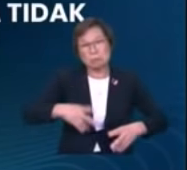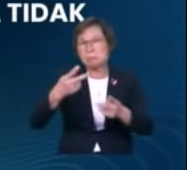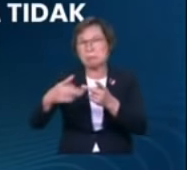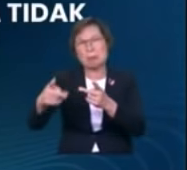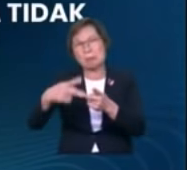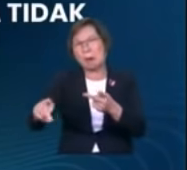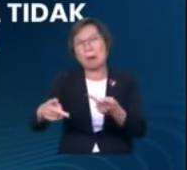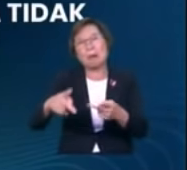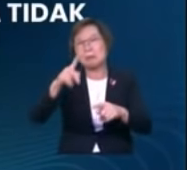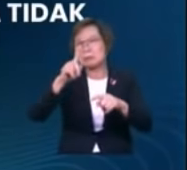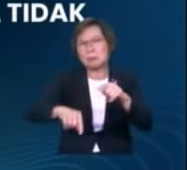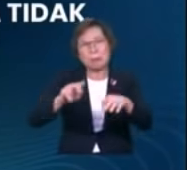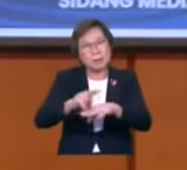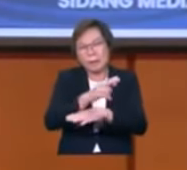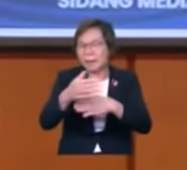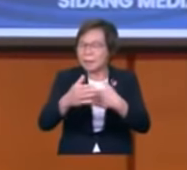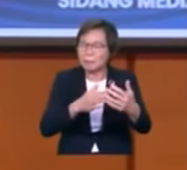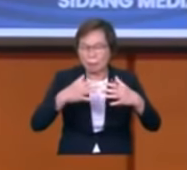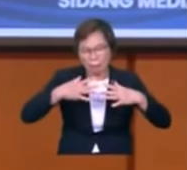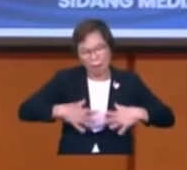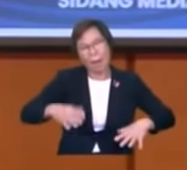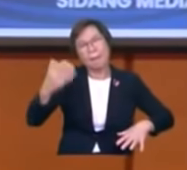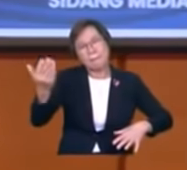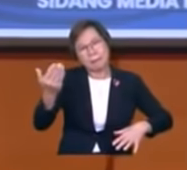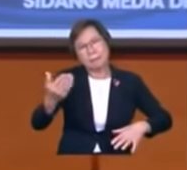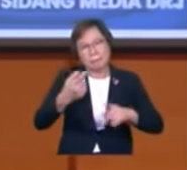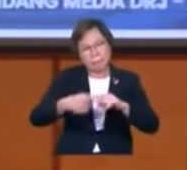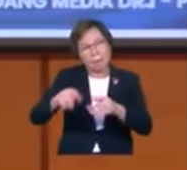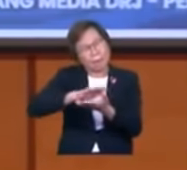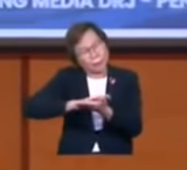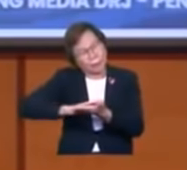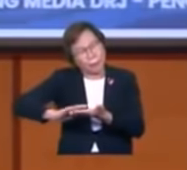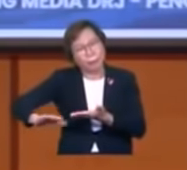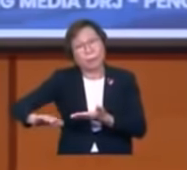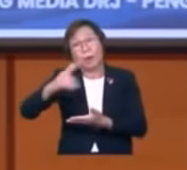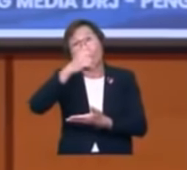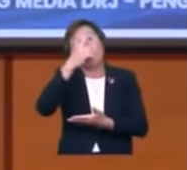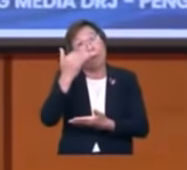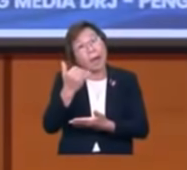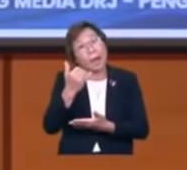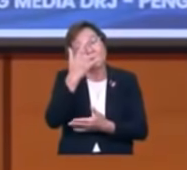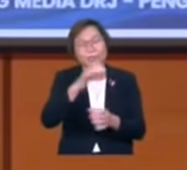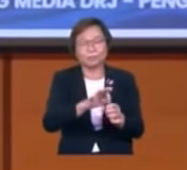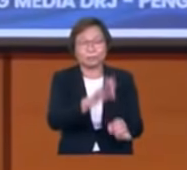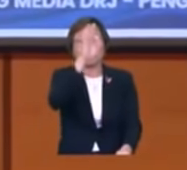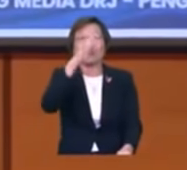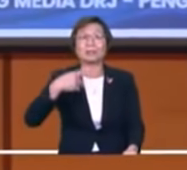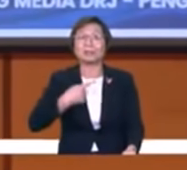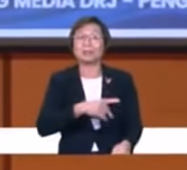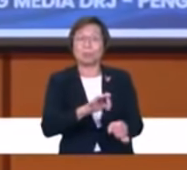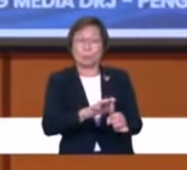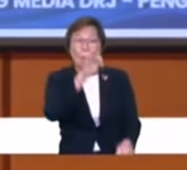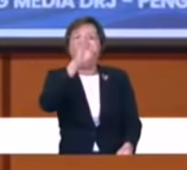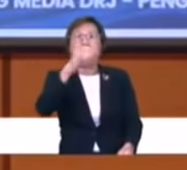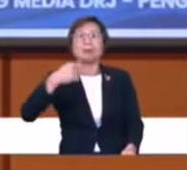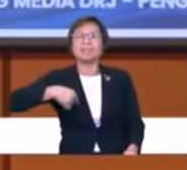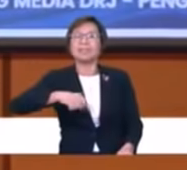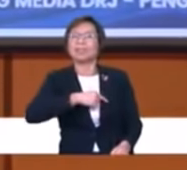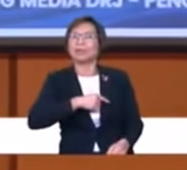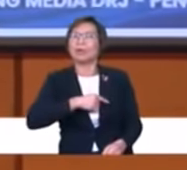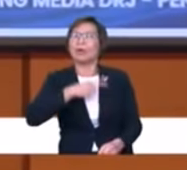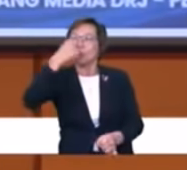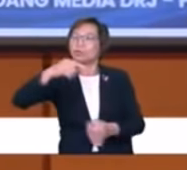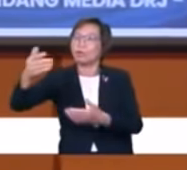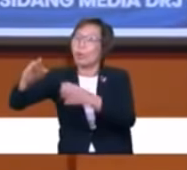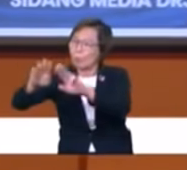lagi sesuai untuk dipakai thanapol cranes semangat kita adalah untuk membawa mereka